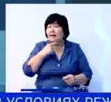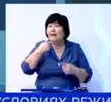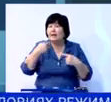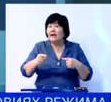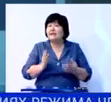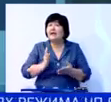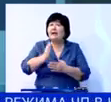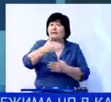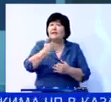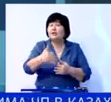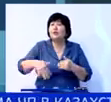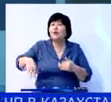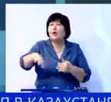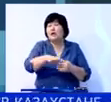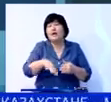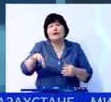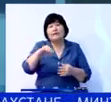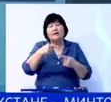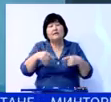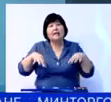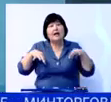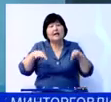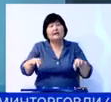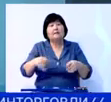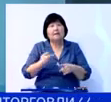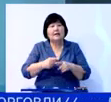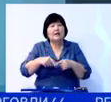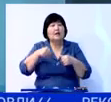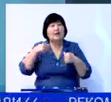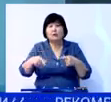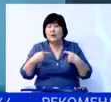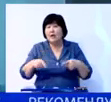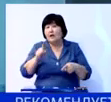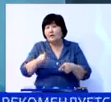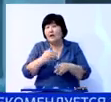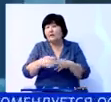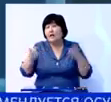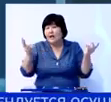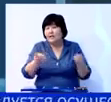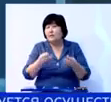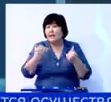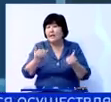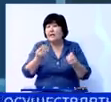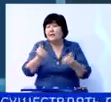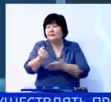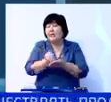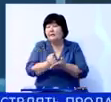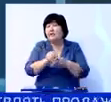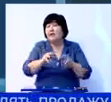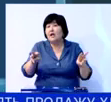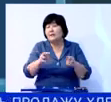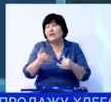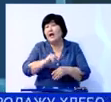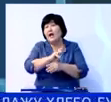также на выезд с ее территории всеми видами транспорта за рядом исключения, выделить необходимые средства из резерва правительства